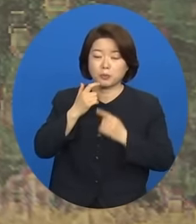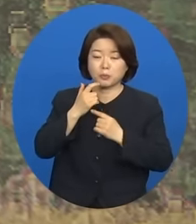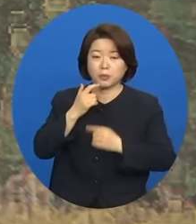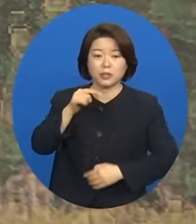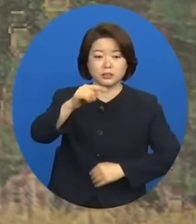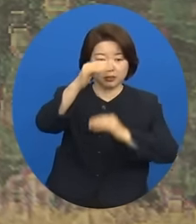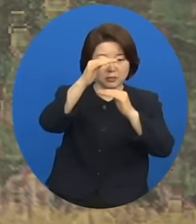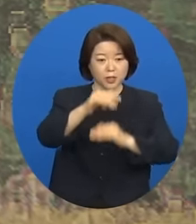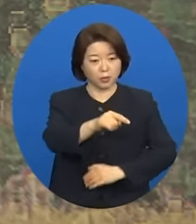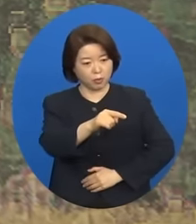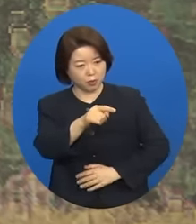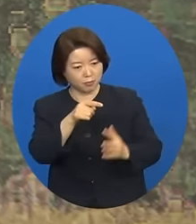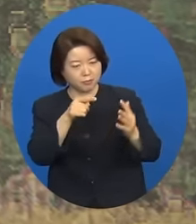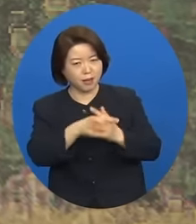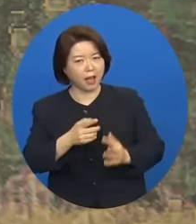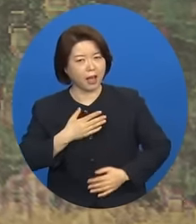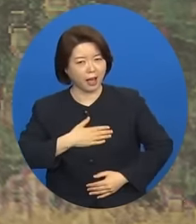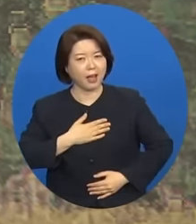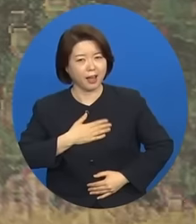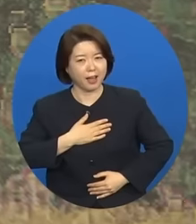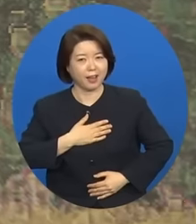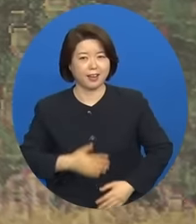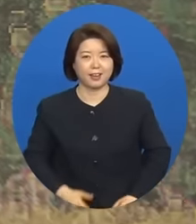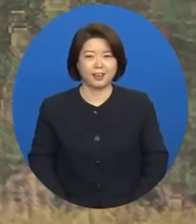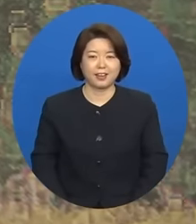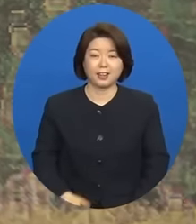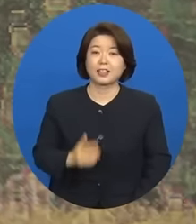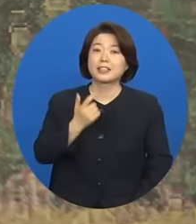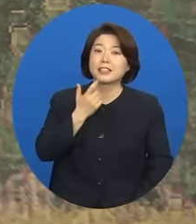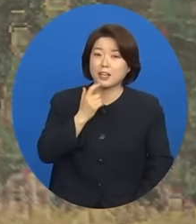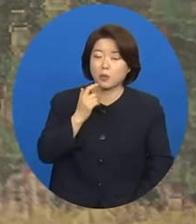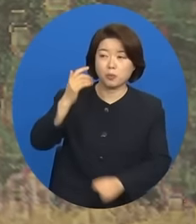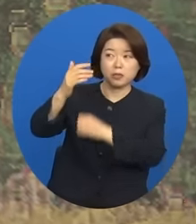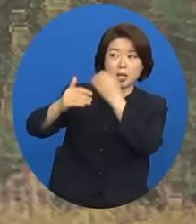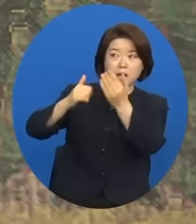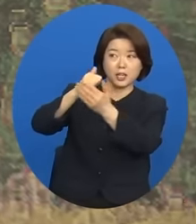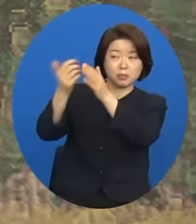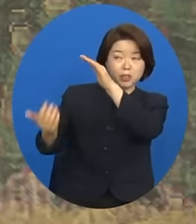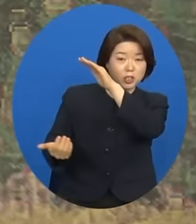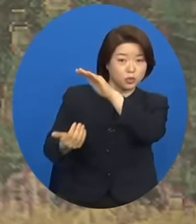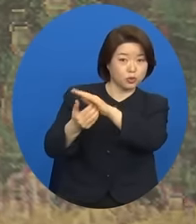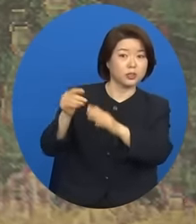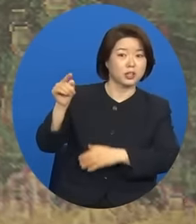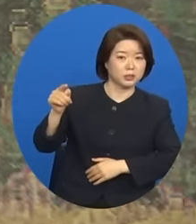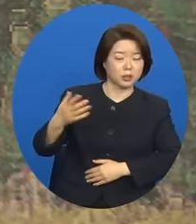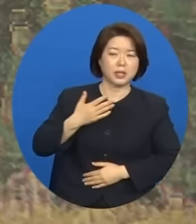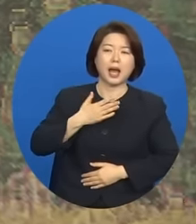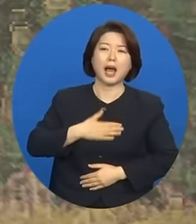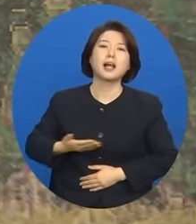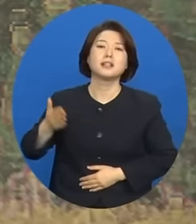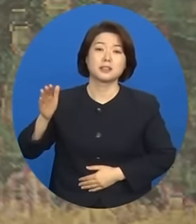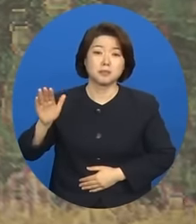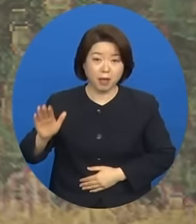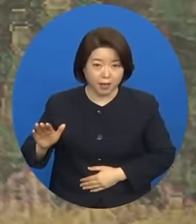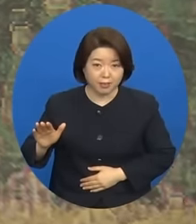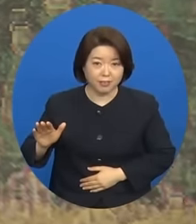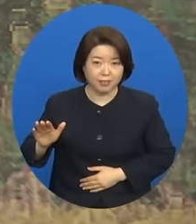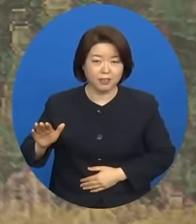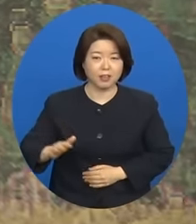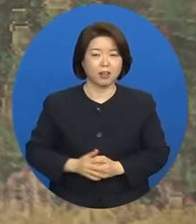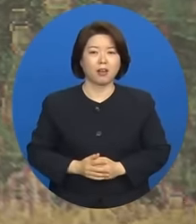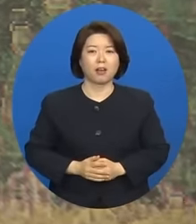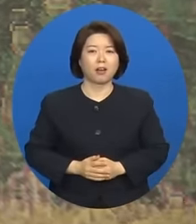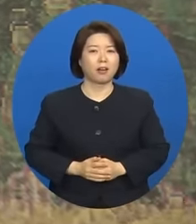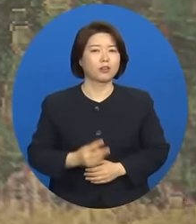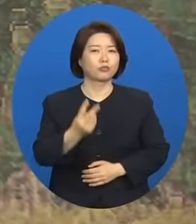알게 되었습니다. 그런데 야곱은 하나님께서 이렇게 이루셨다는 것을 알면서도 자, 이 이중적인